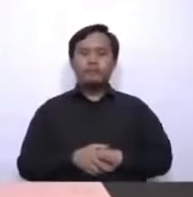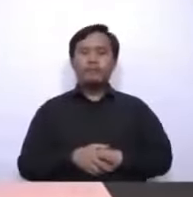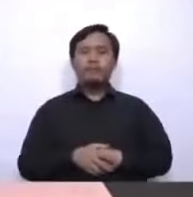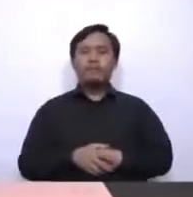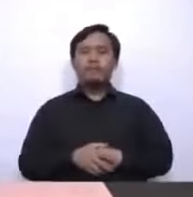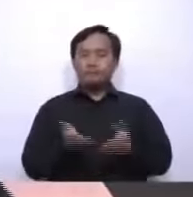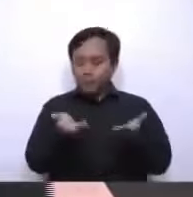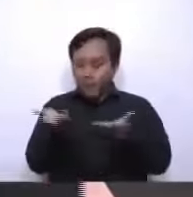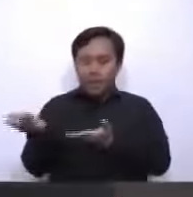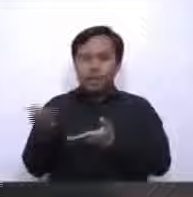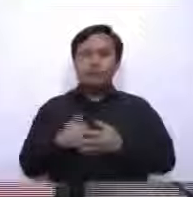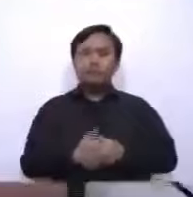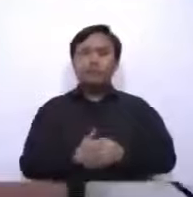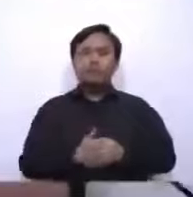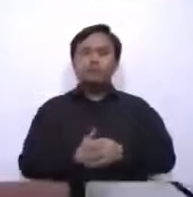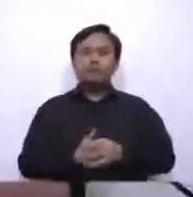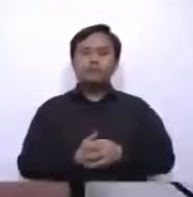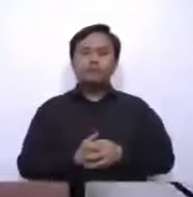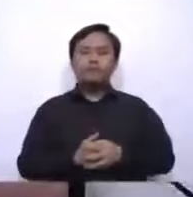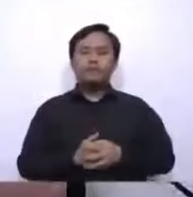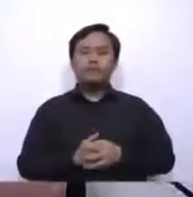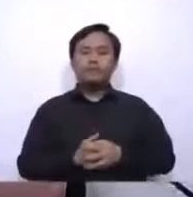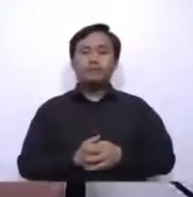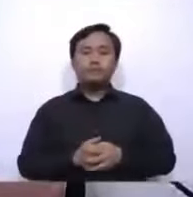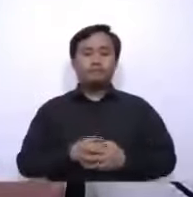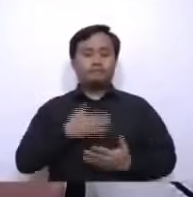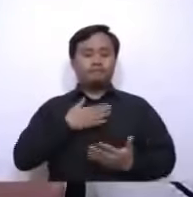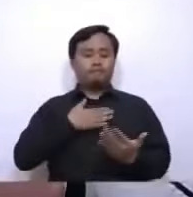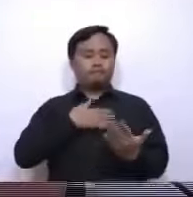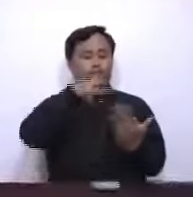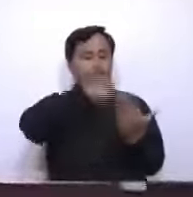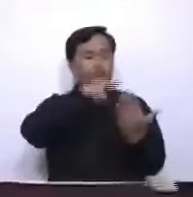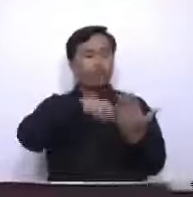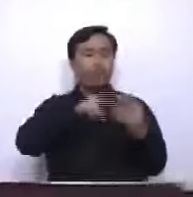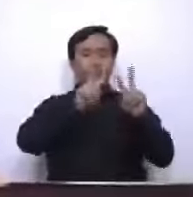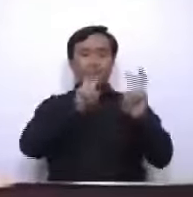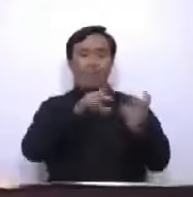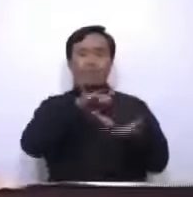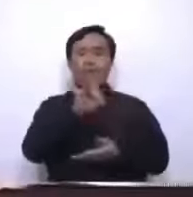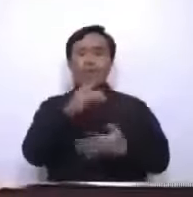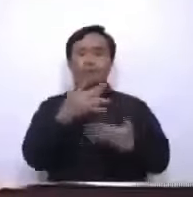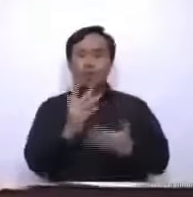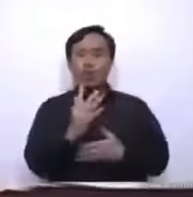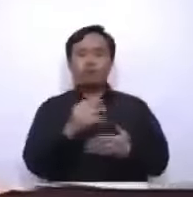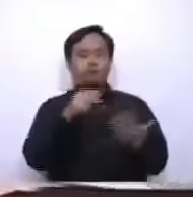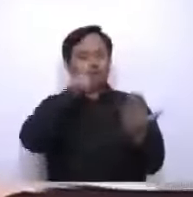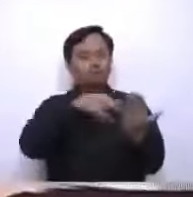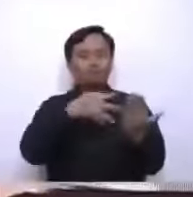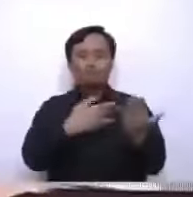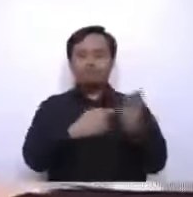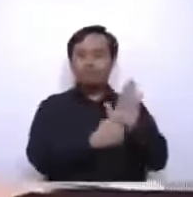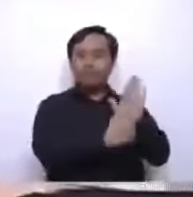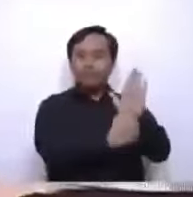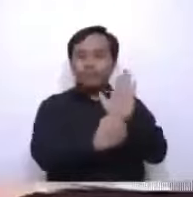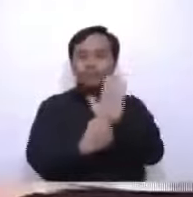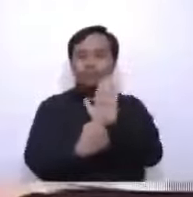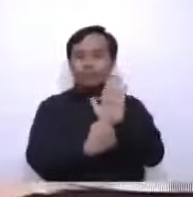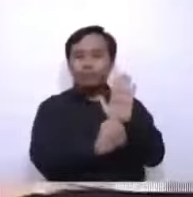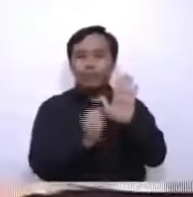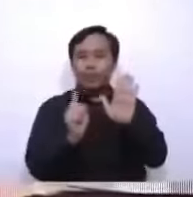Ya, baik. Masih, silakan. Silakan kembali Pak. Saya akan membacakan subtema yang sudah dipilih. Kita akan perlihatkan terlebih